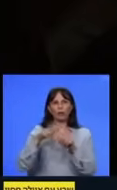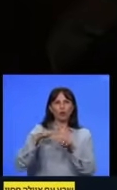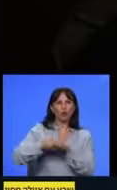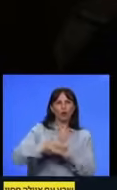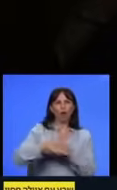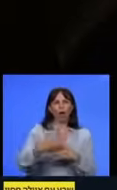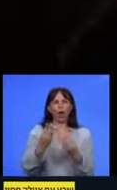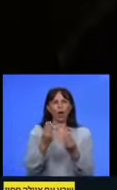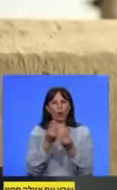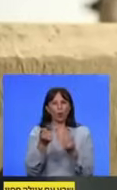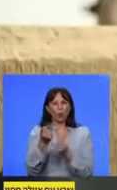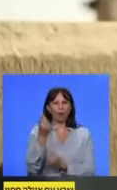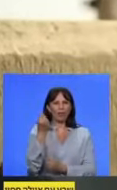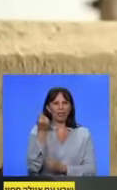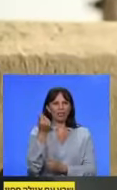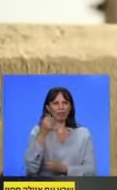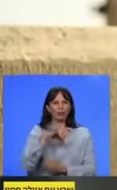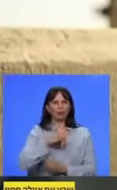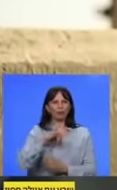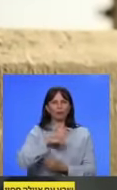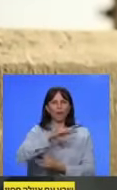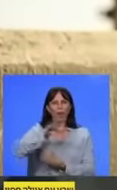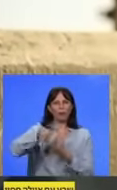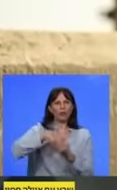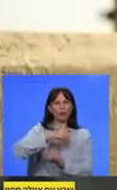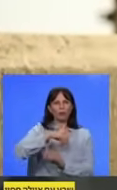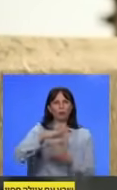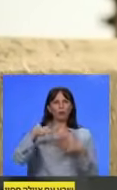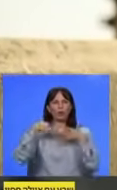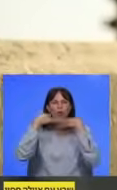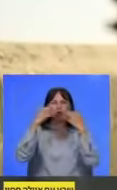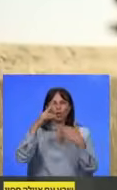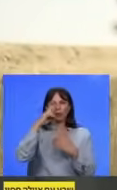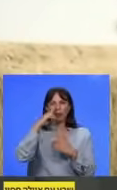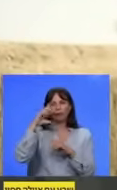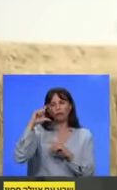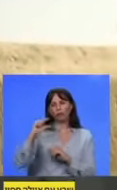וכסף ואינטרסים מערבבים בפרשה, מנסים לגמד אותה,